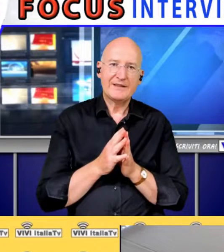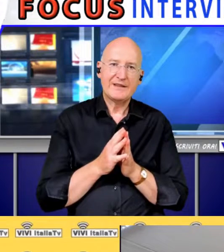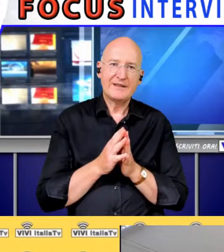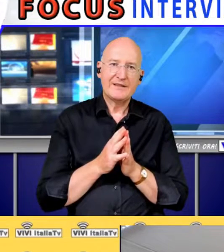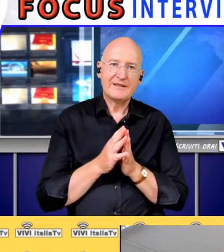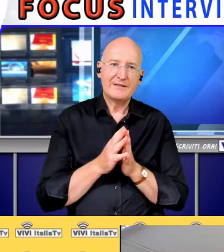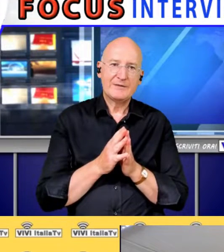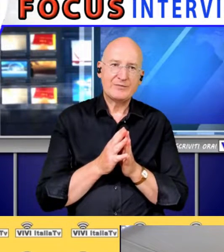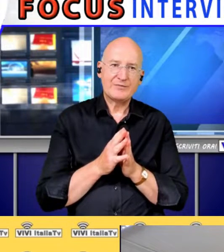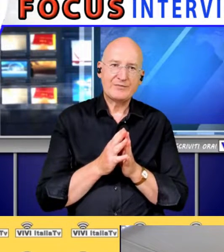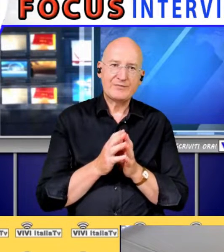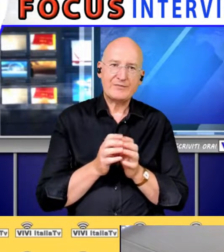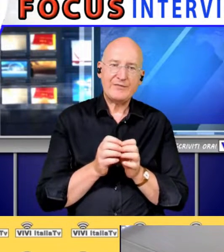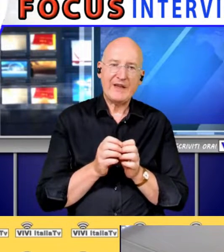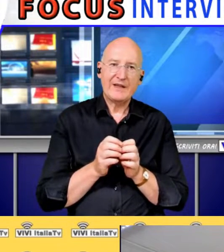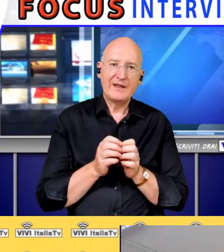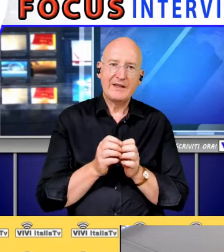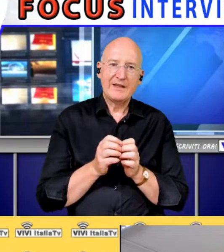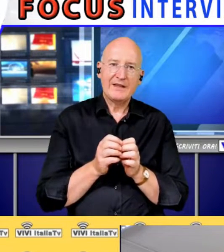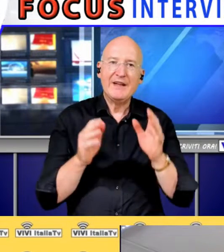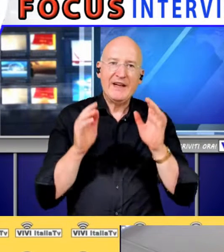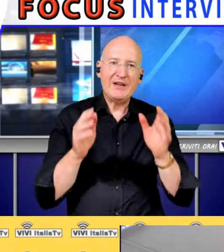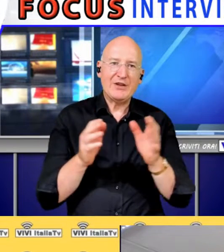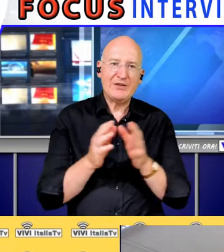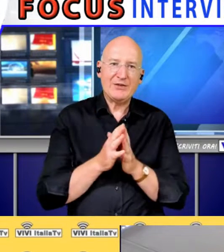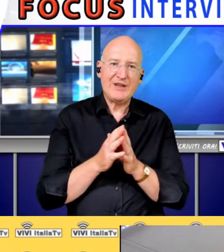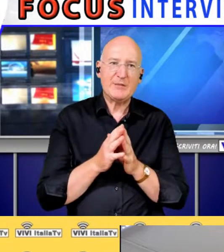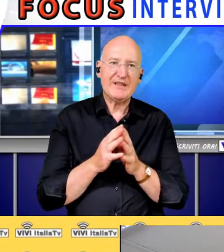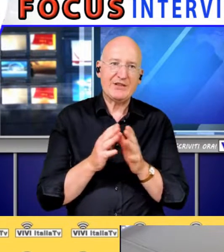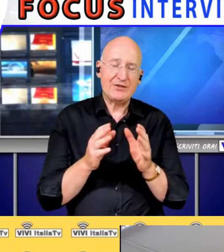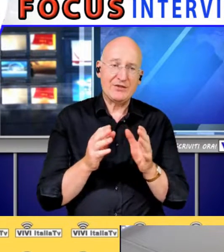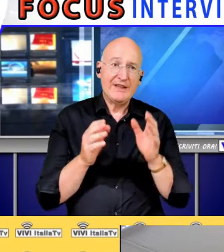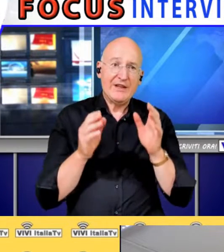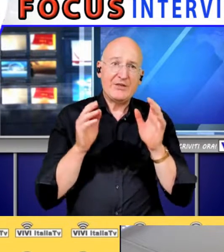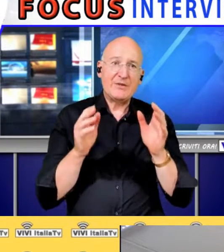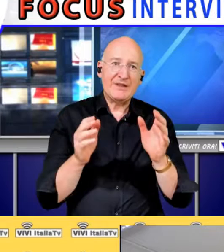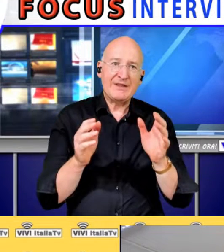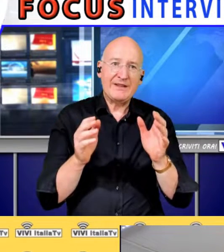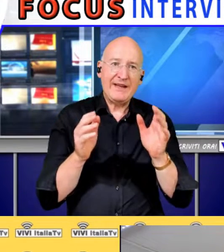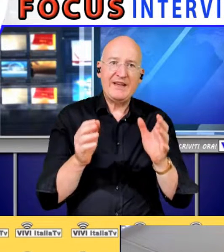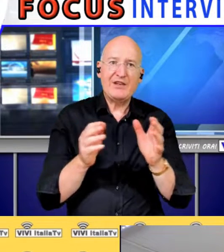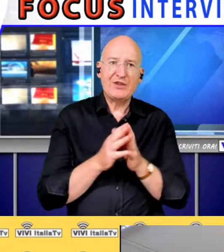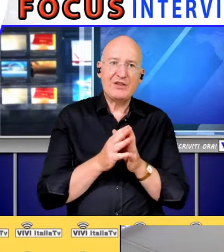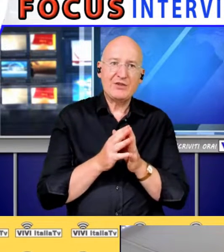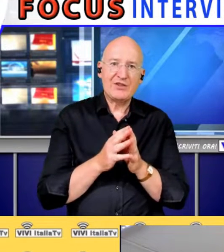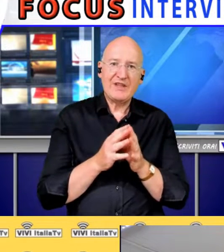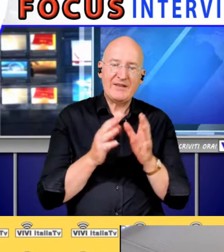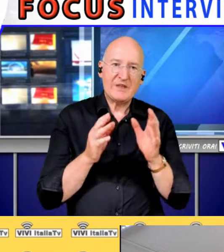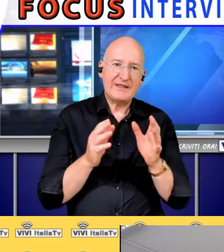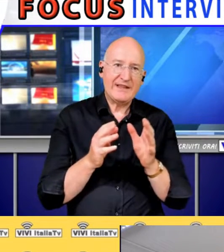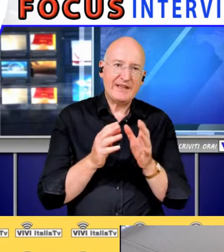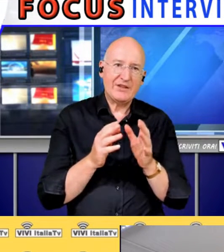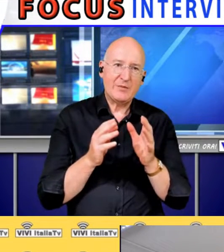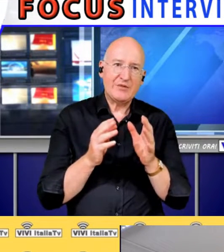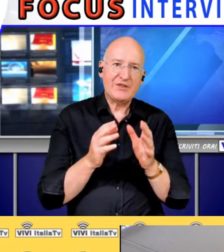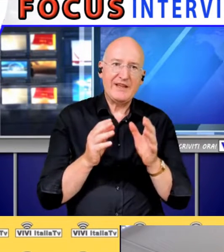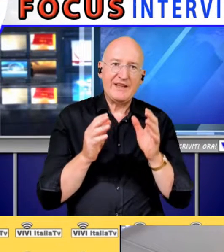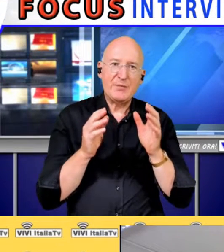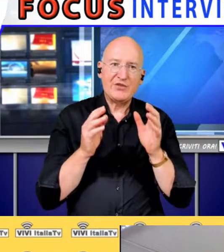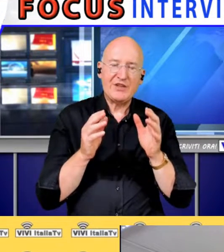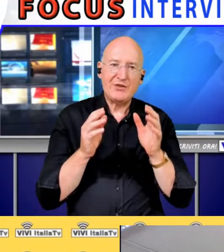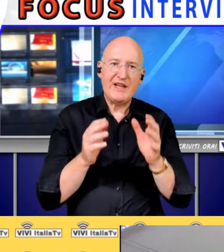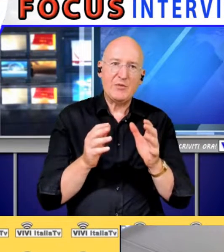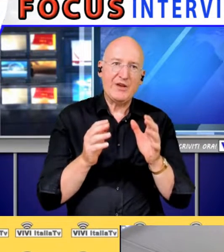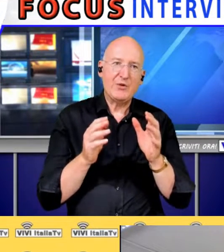Elena, un buongiorno a tutti i nostri telespettatori. Allora, dottoressa Battistoni, lei nei giorni scorsi ha presentato a Bruxelles